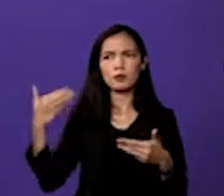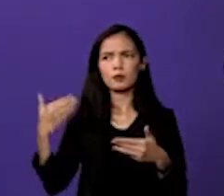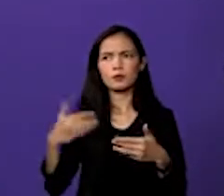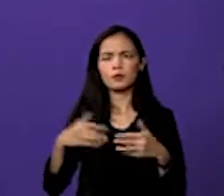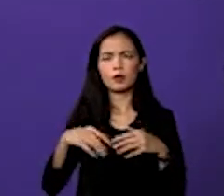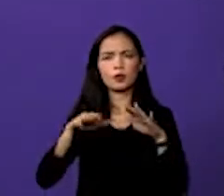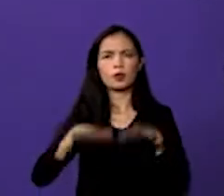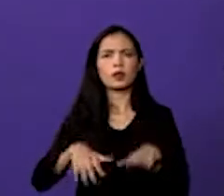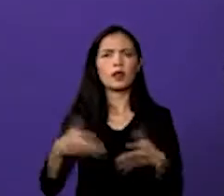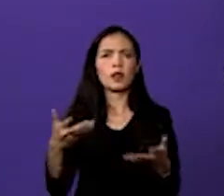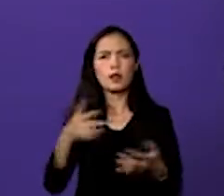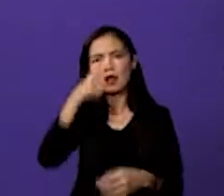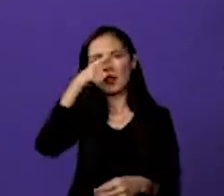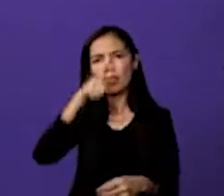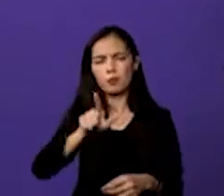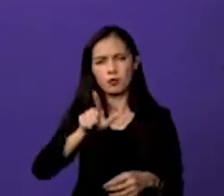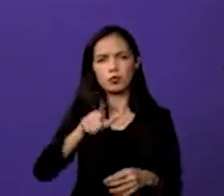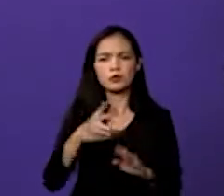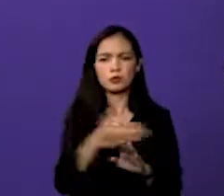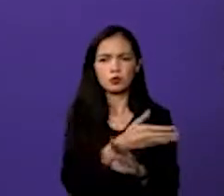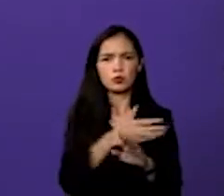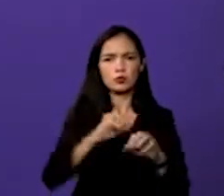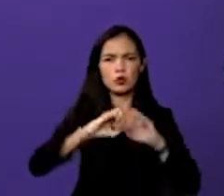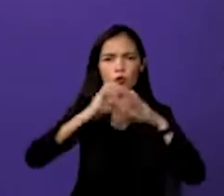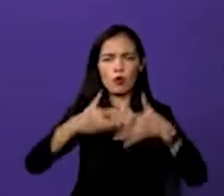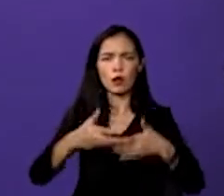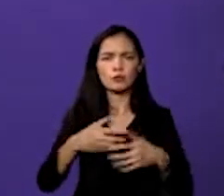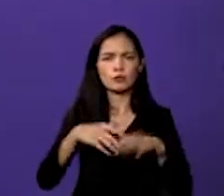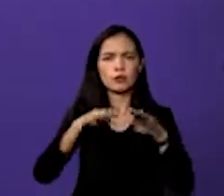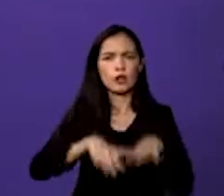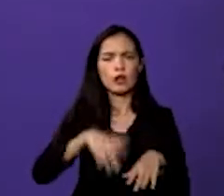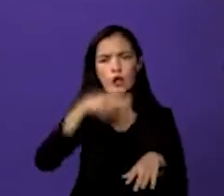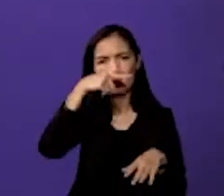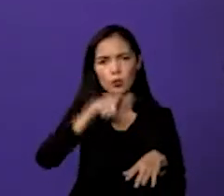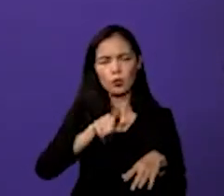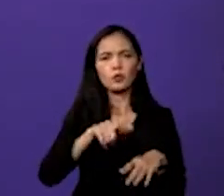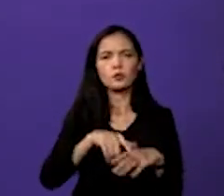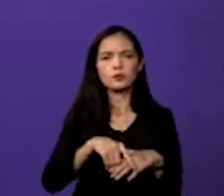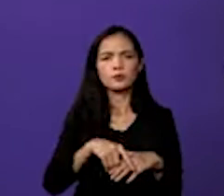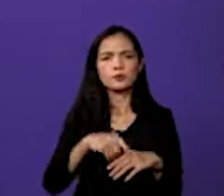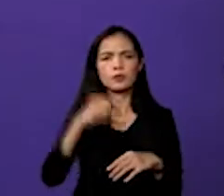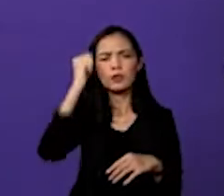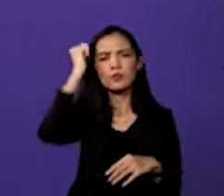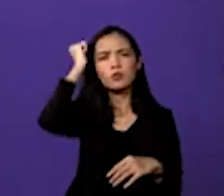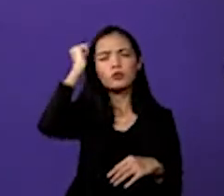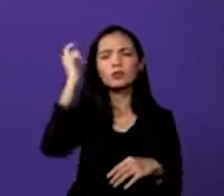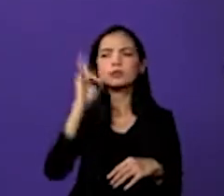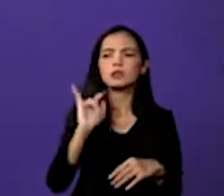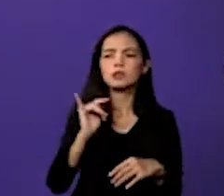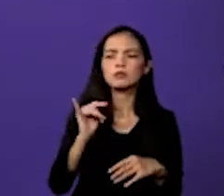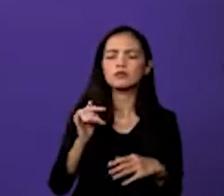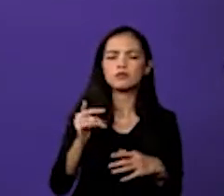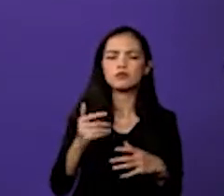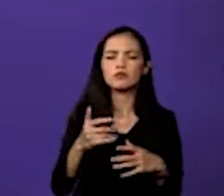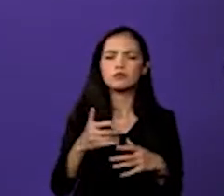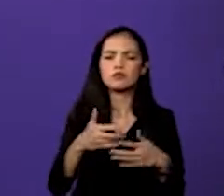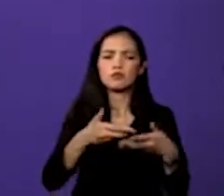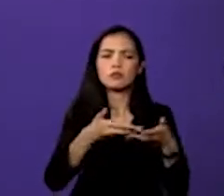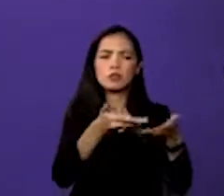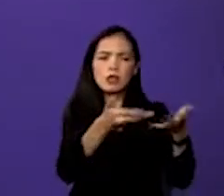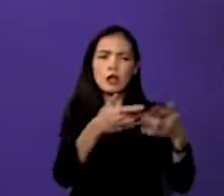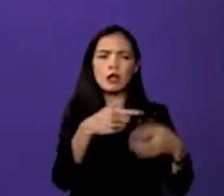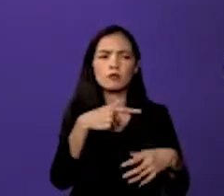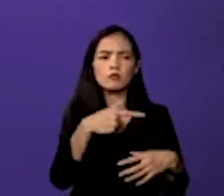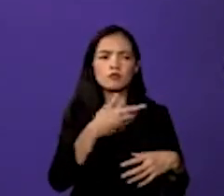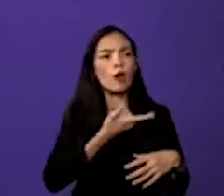Lampung Nah ee Ibu saya tuh ngasih kebebasan ngasih kebebasan ke saya buat milih jalan saya